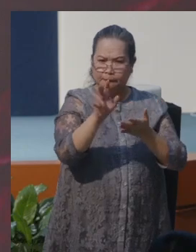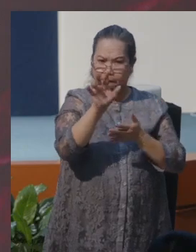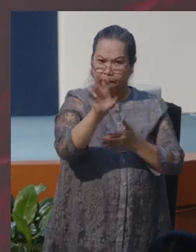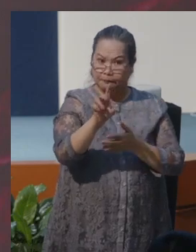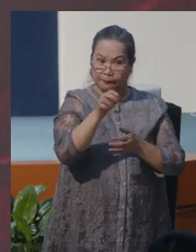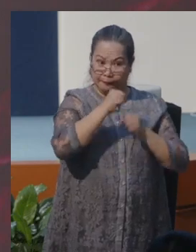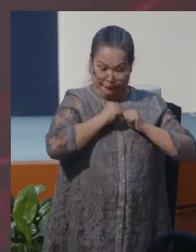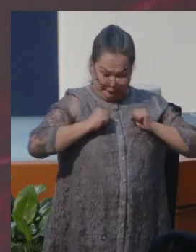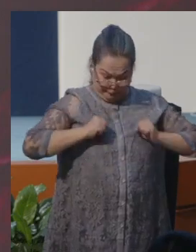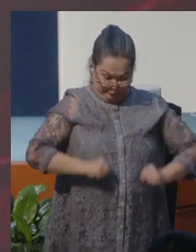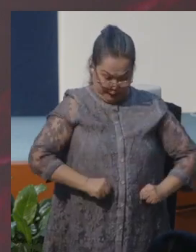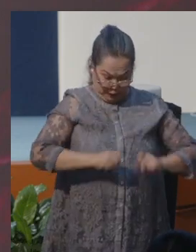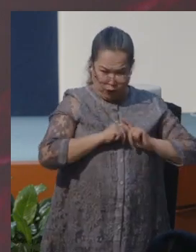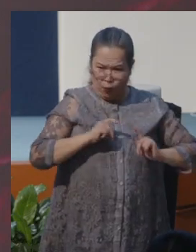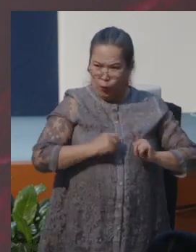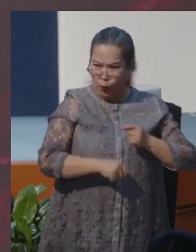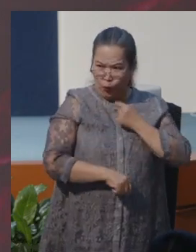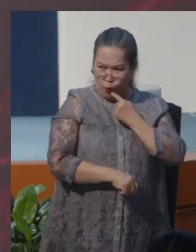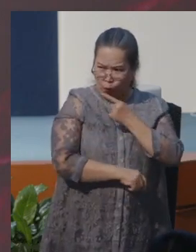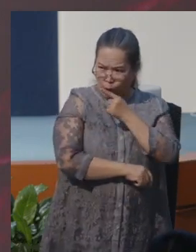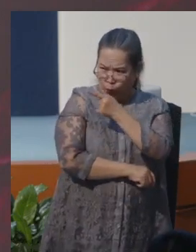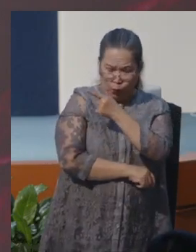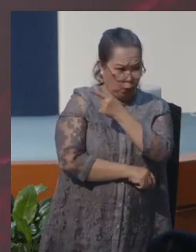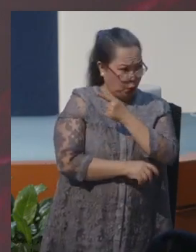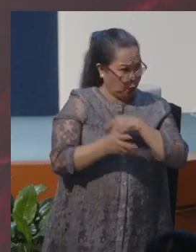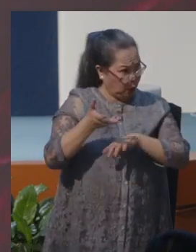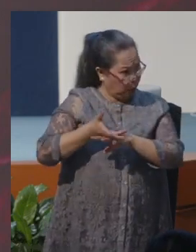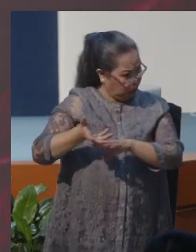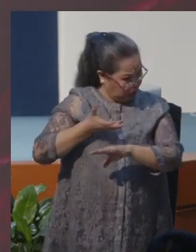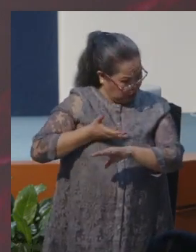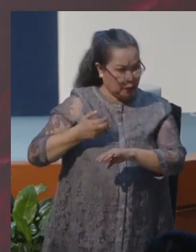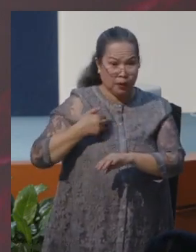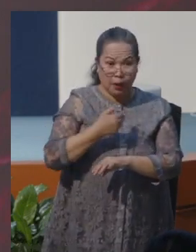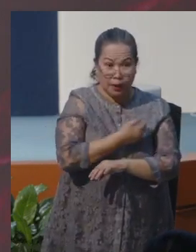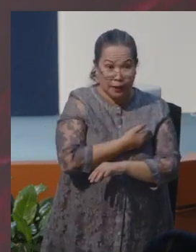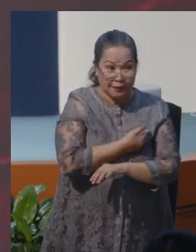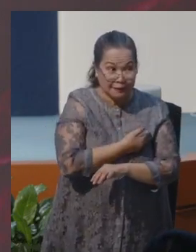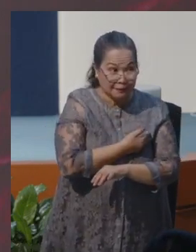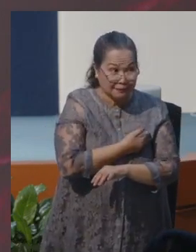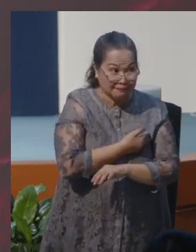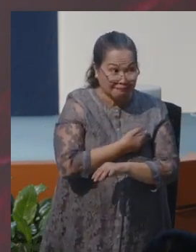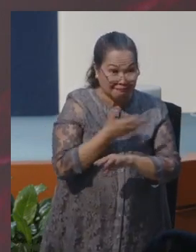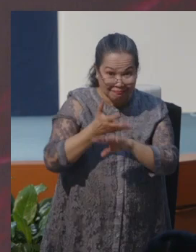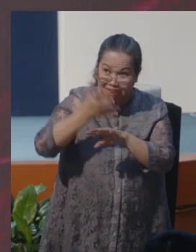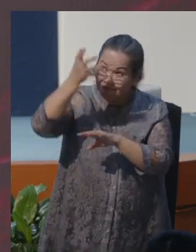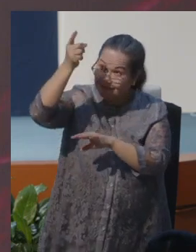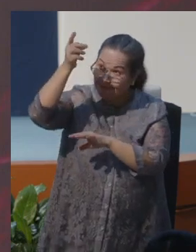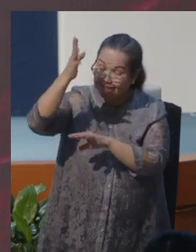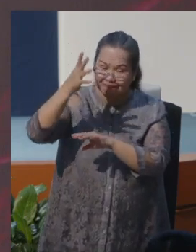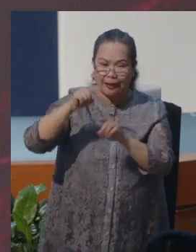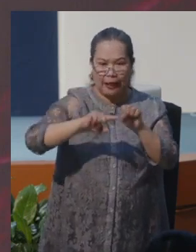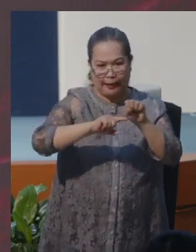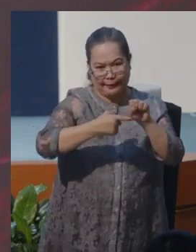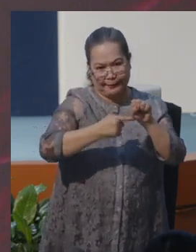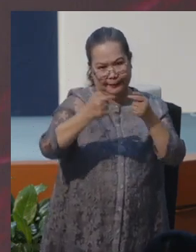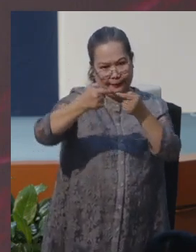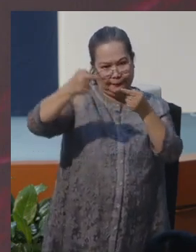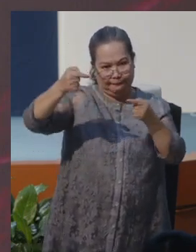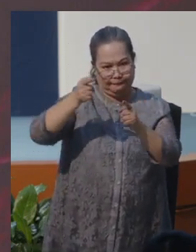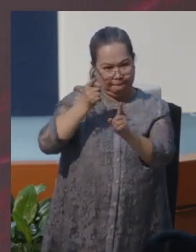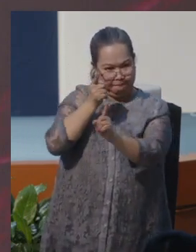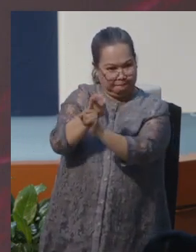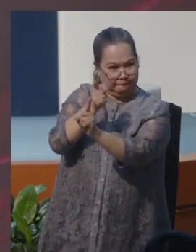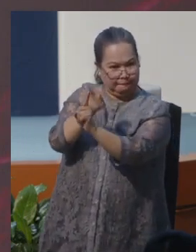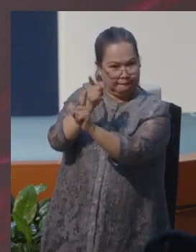at pariseo, "Who is this who speaks blasphemies?" Inumpisahan na ang kanilang oposisyon sa